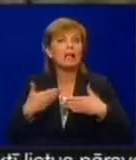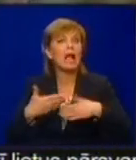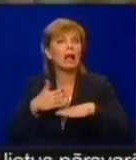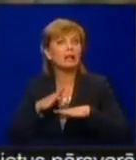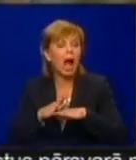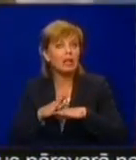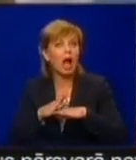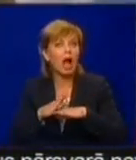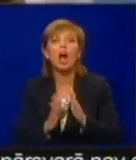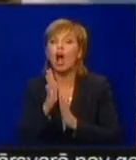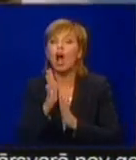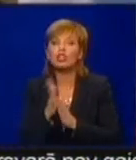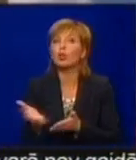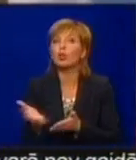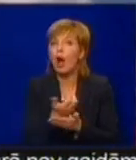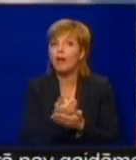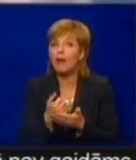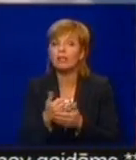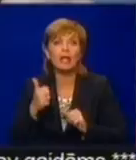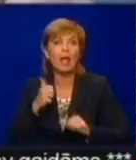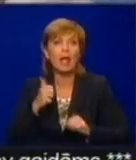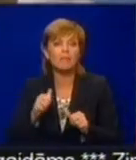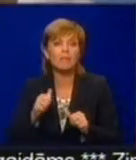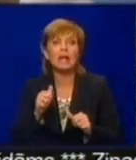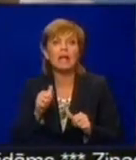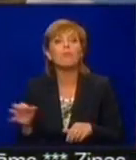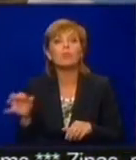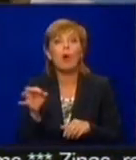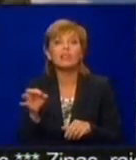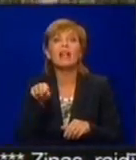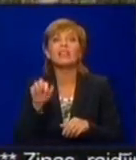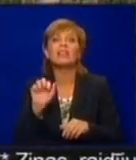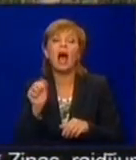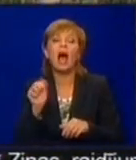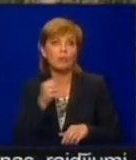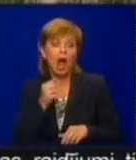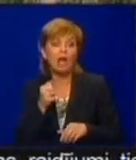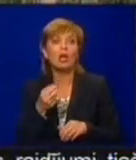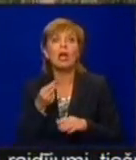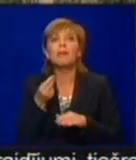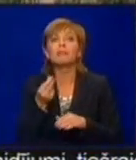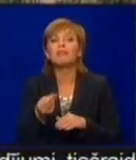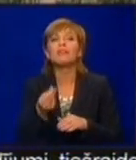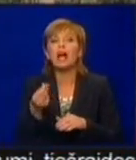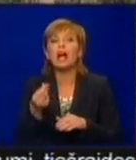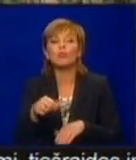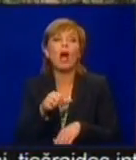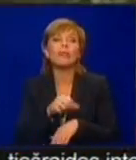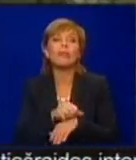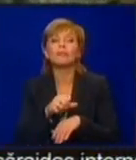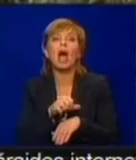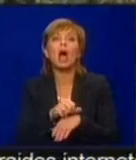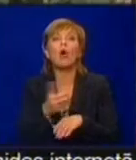tiek novākta nemierīgajā Helmandas provincē. Tā kā talību kaujinieks finansē no narkotiku ieņēmumiem,